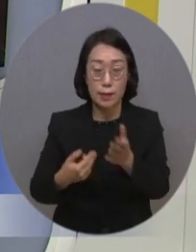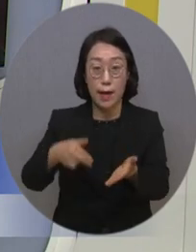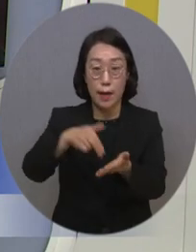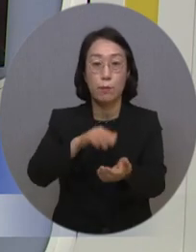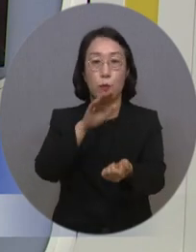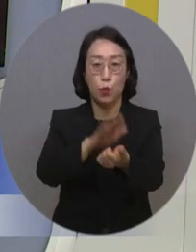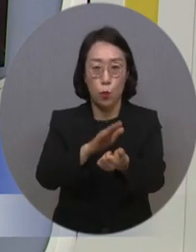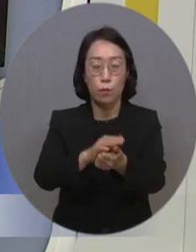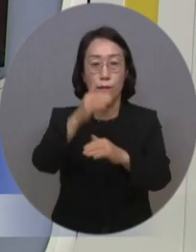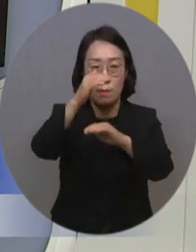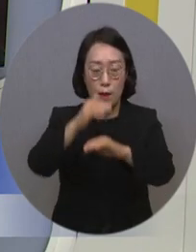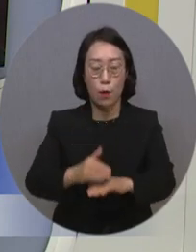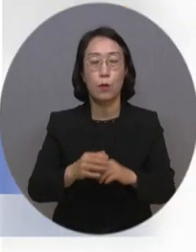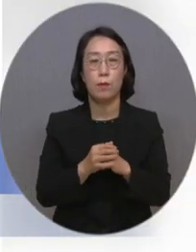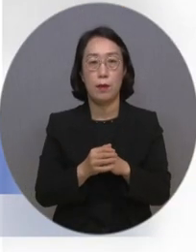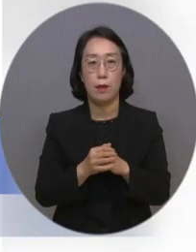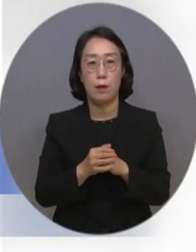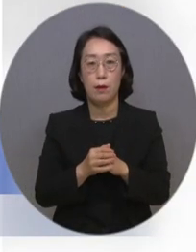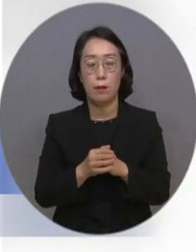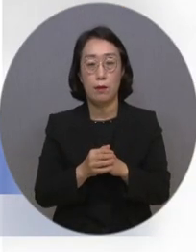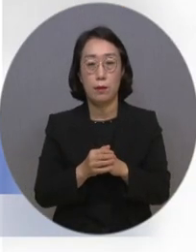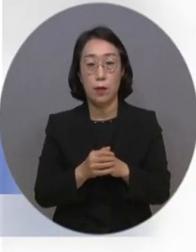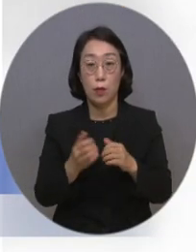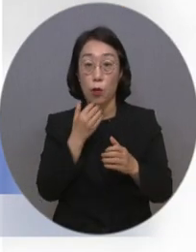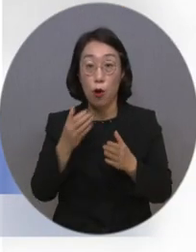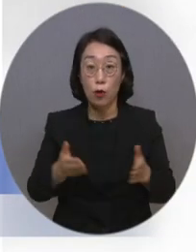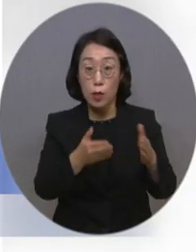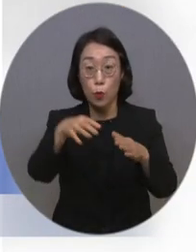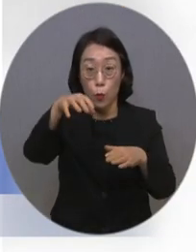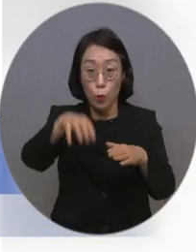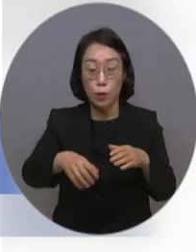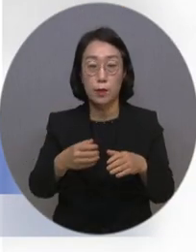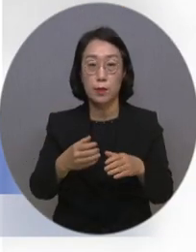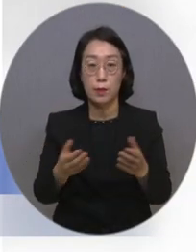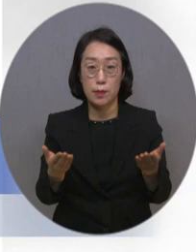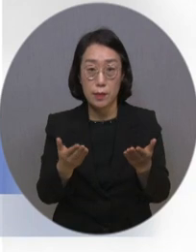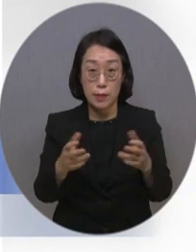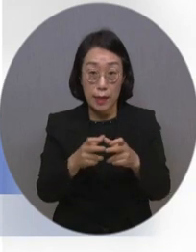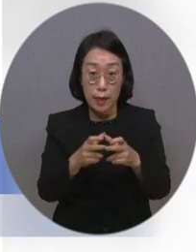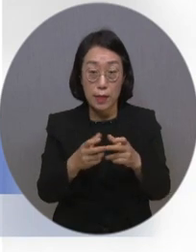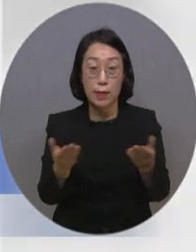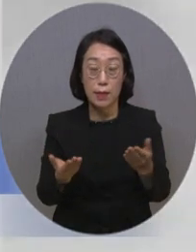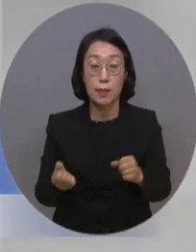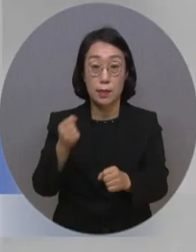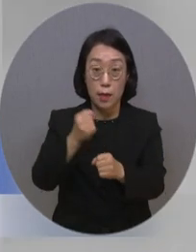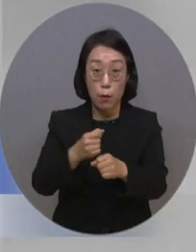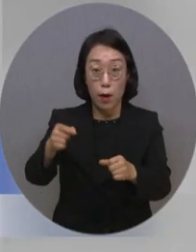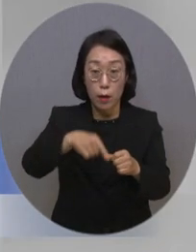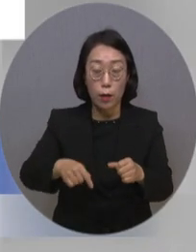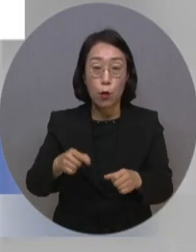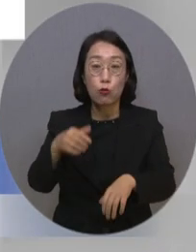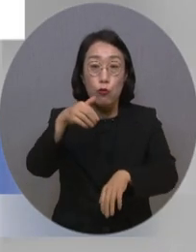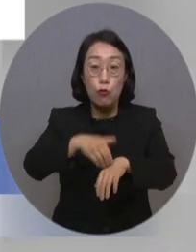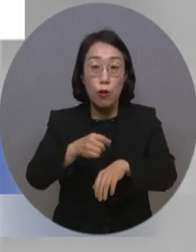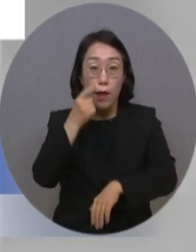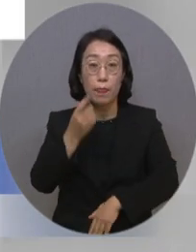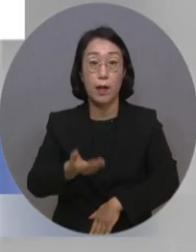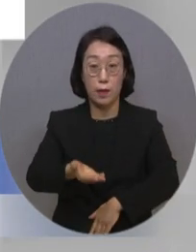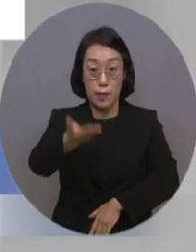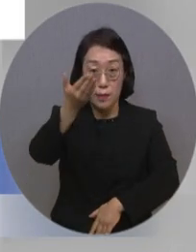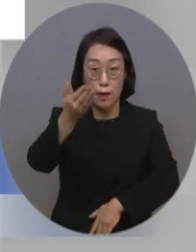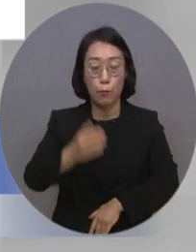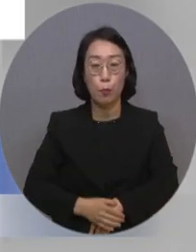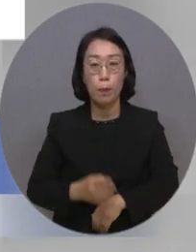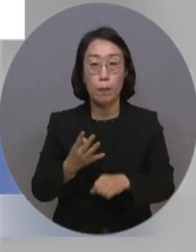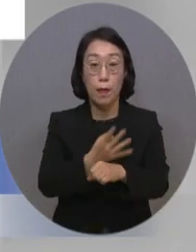마련을 지원한다는 소식입니다. 이에 따라 경기도는 장애인 직업재활시설 훈련 장애인 중 훈련 기간이 1개월 이상,